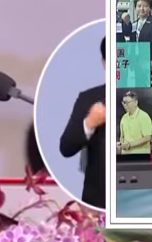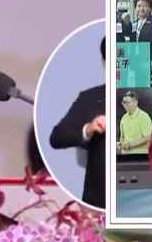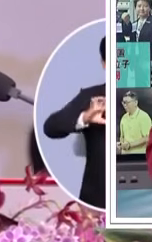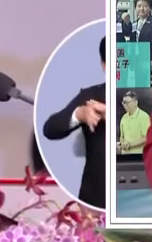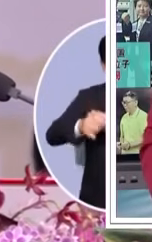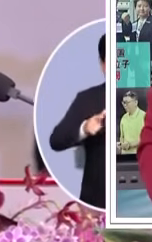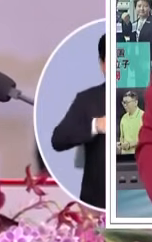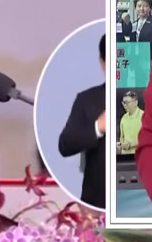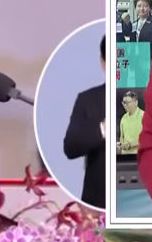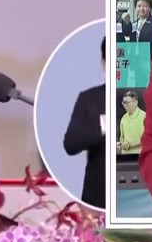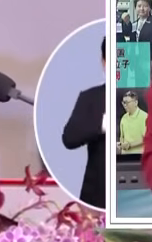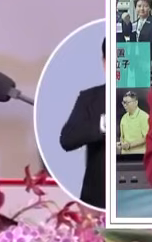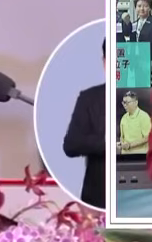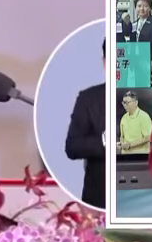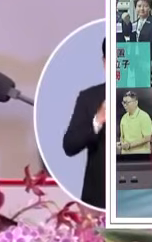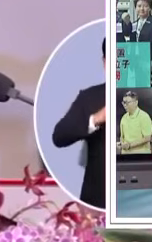吗？